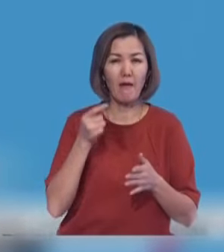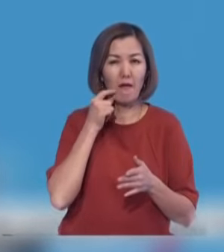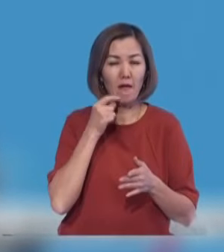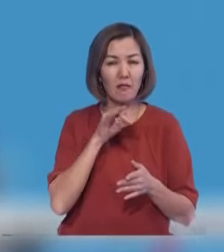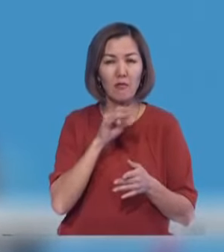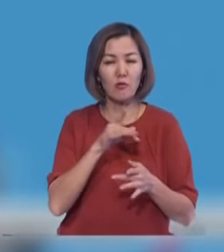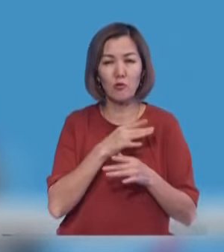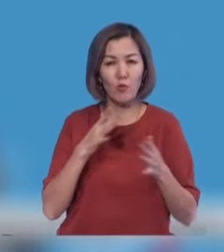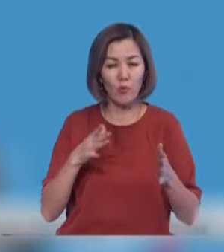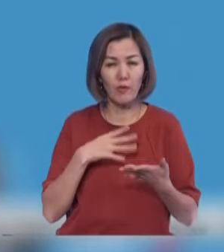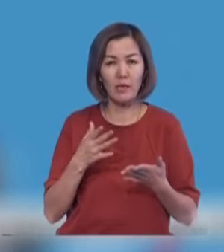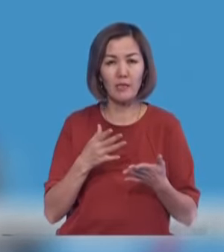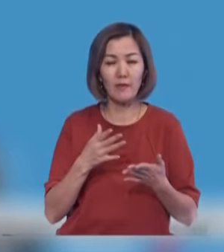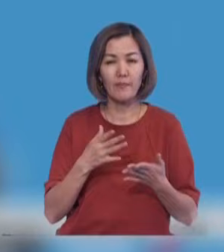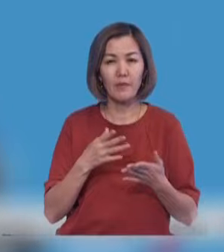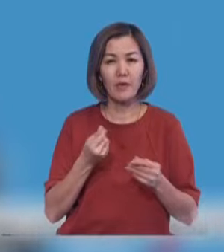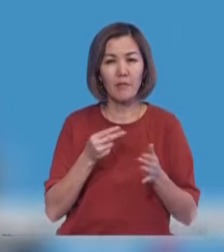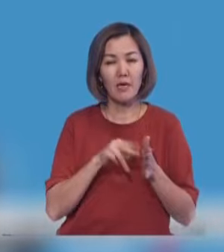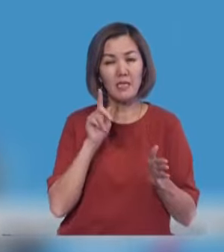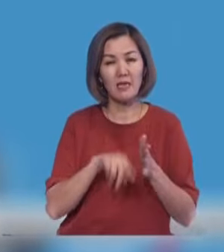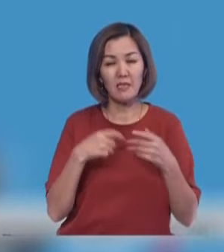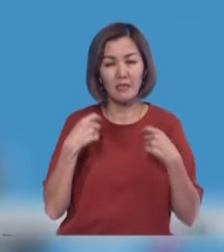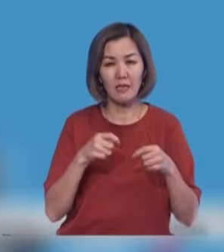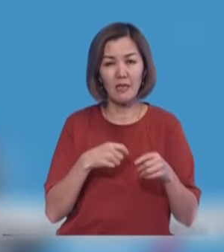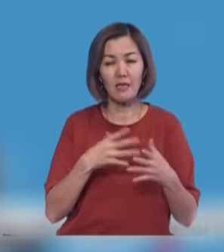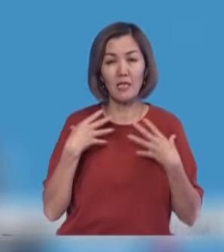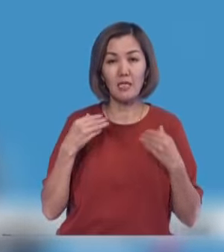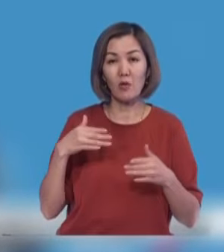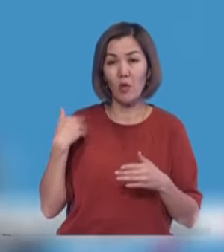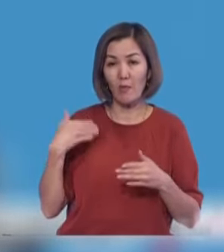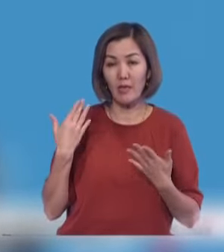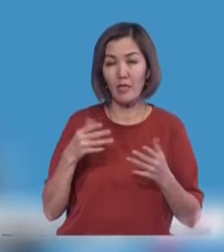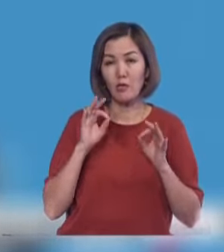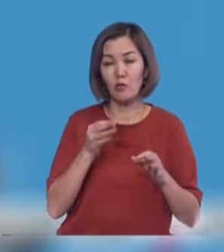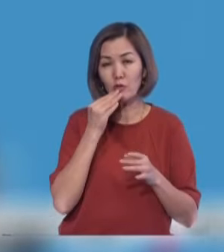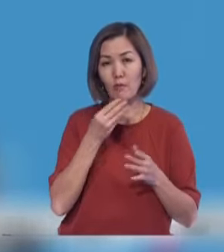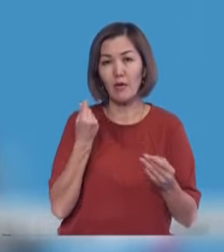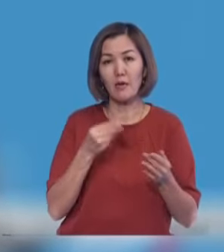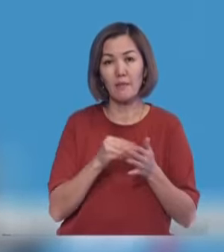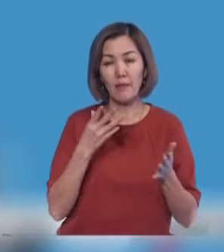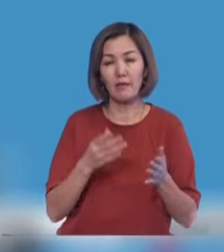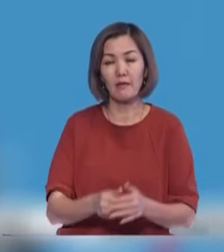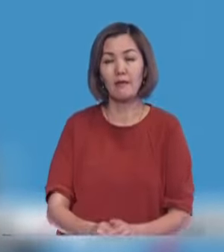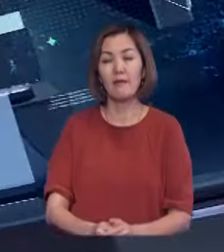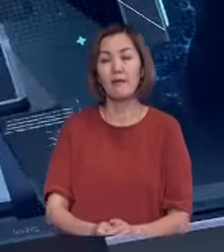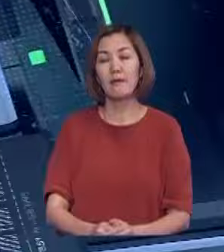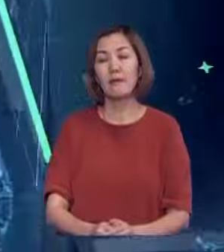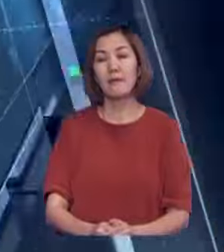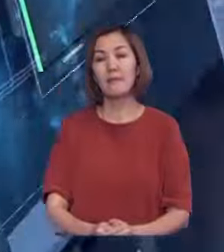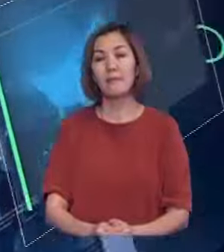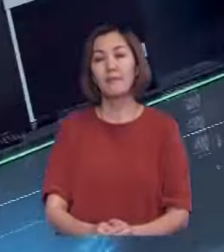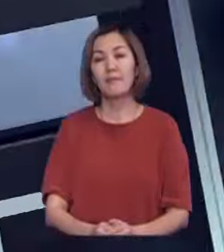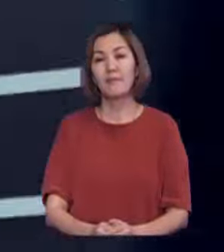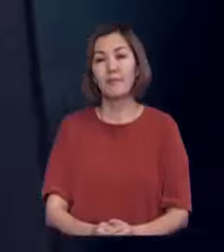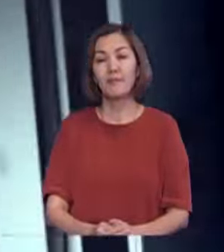көп мөлшерде кездеседі. Әрі өте арзанға сатылады. Ал денсаулыққа пайдалы дұрыс тамақтың бағасы удай.